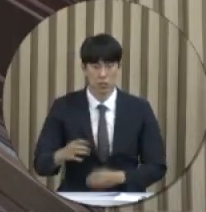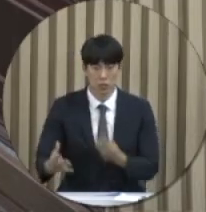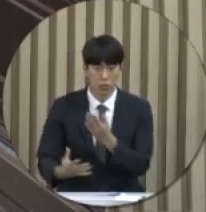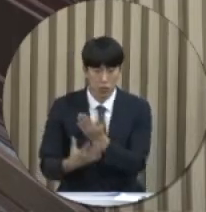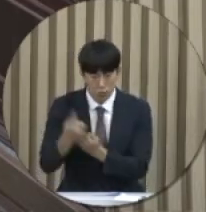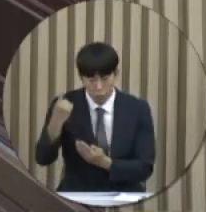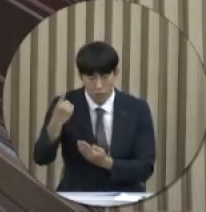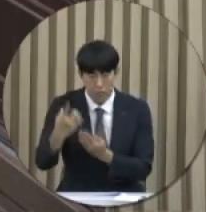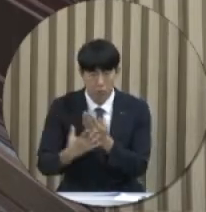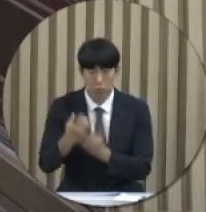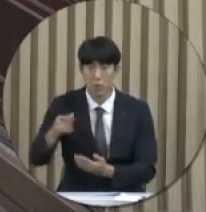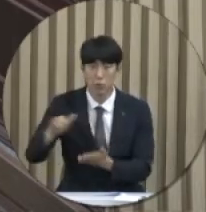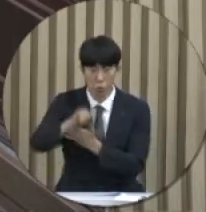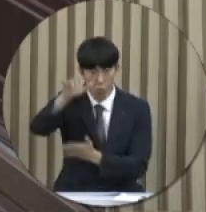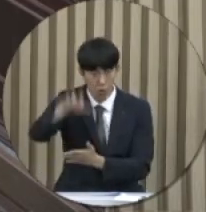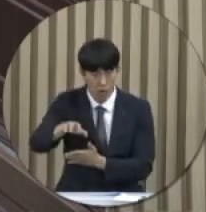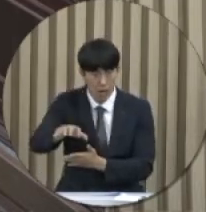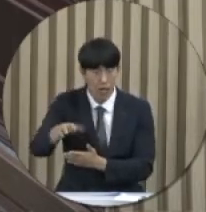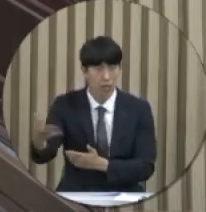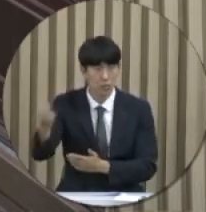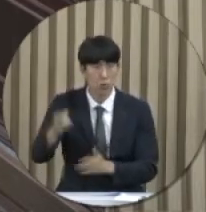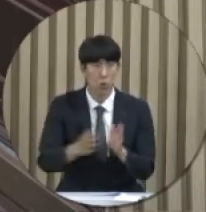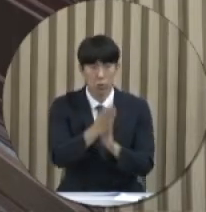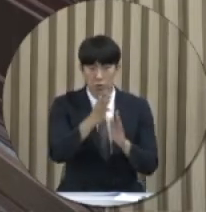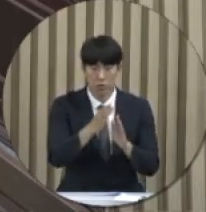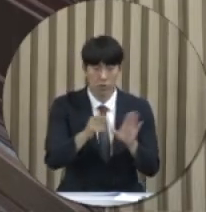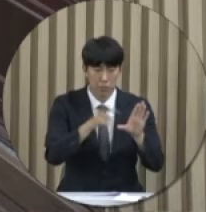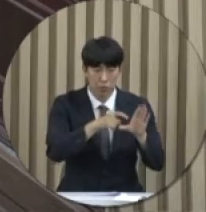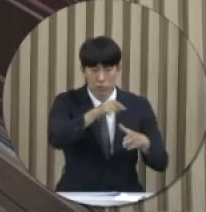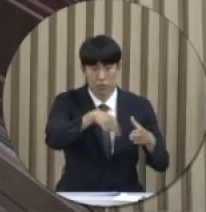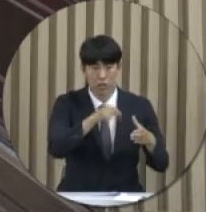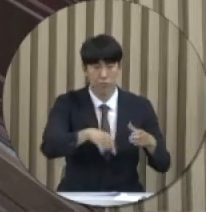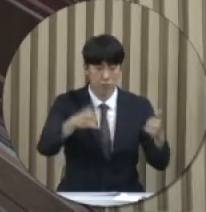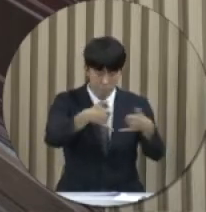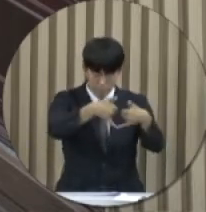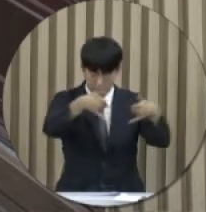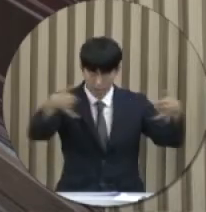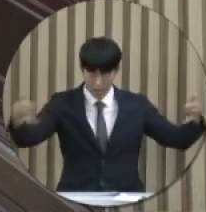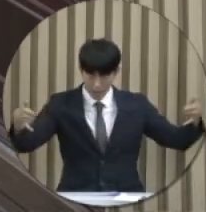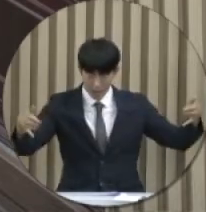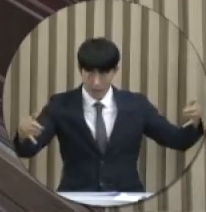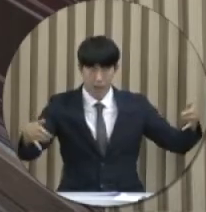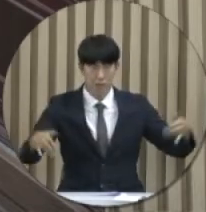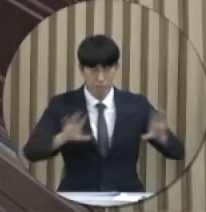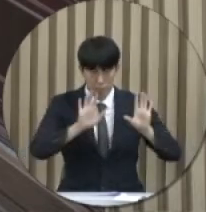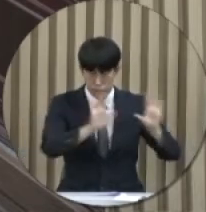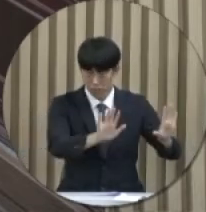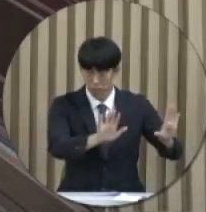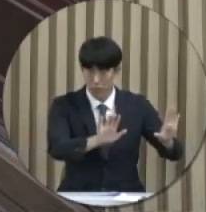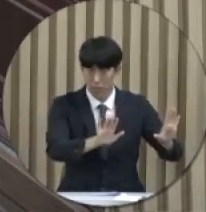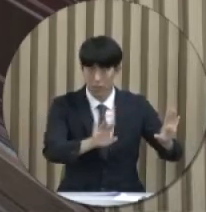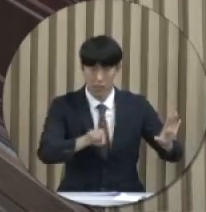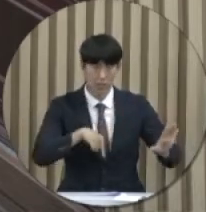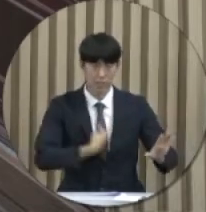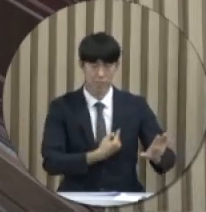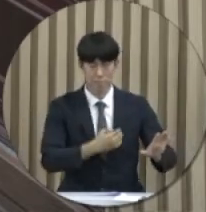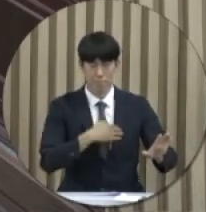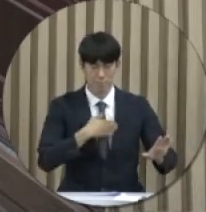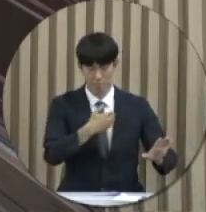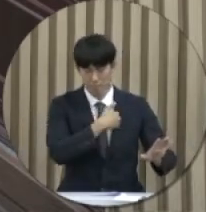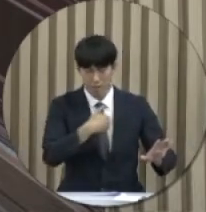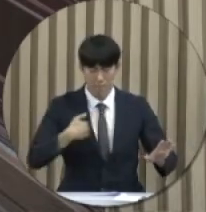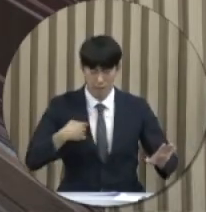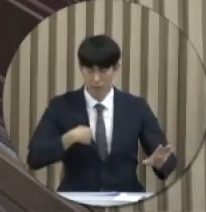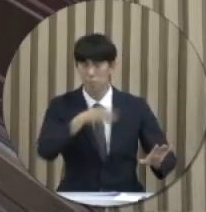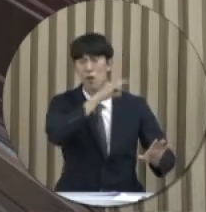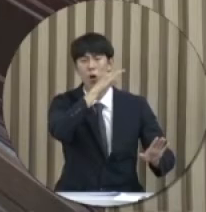거를 가지고서 저렇게 저희 지역에 있는 아파트의 현수막을 개첩을 해서 본인들의 정당성을 저렇게 주장을 하고